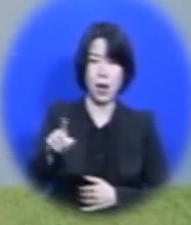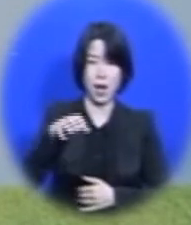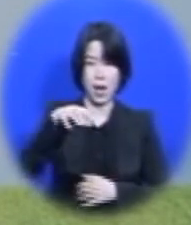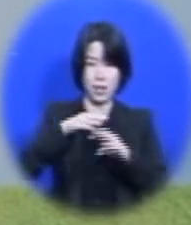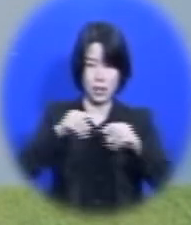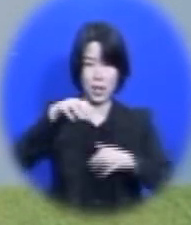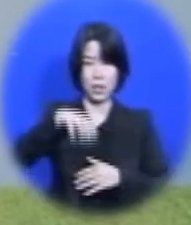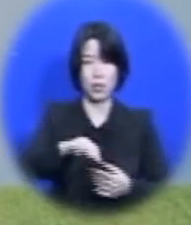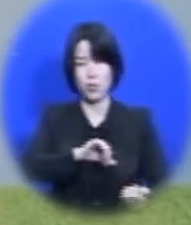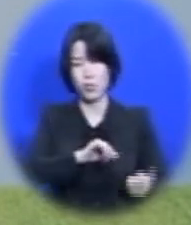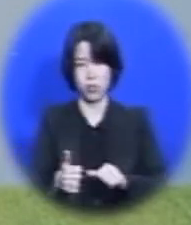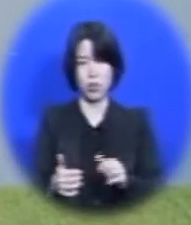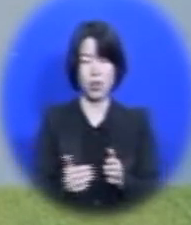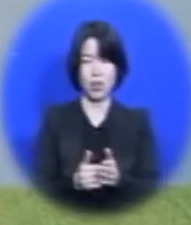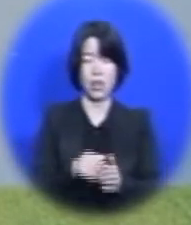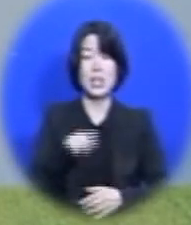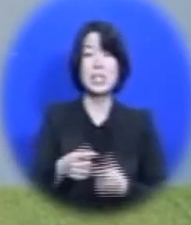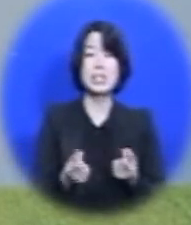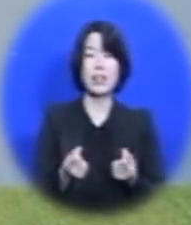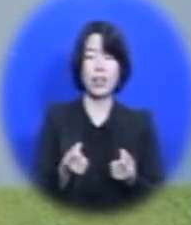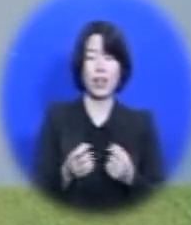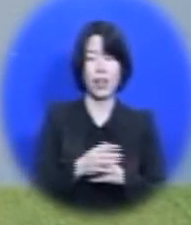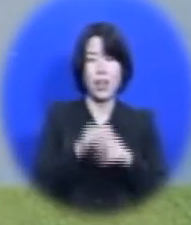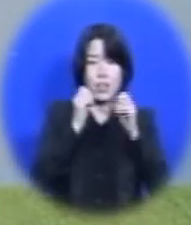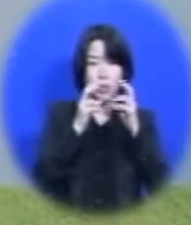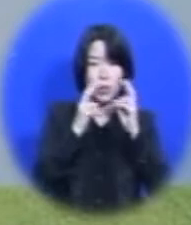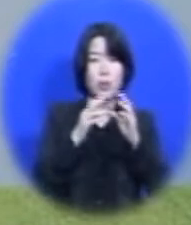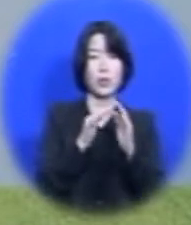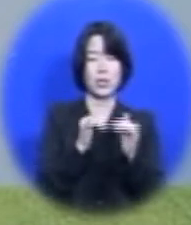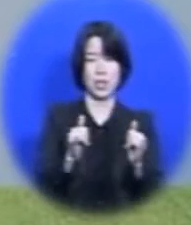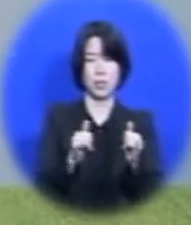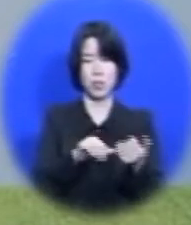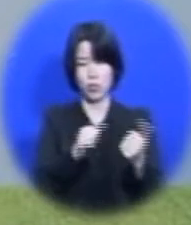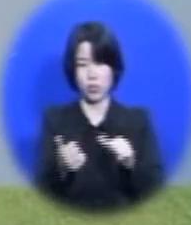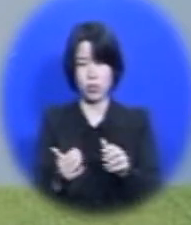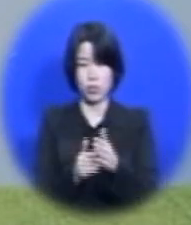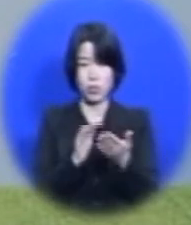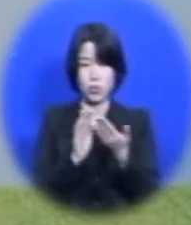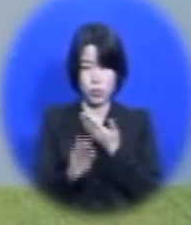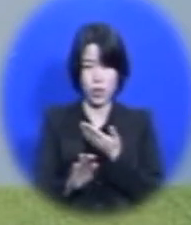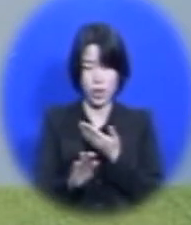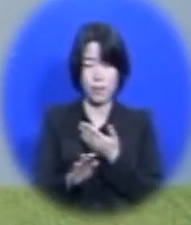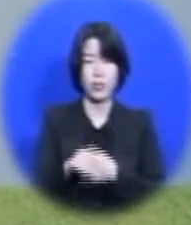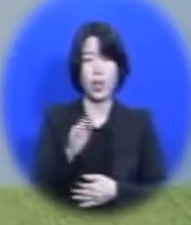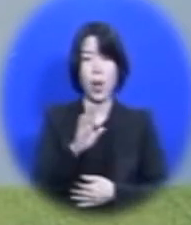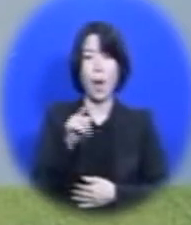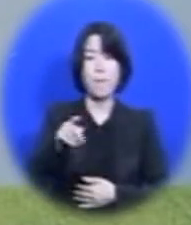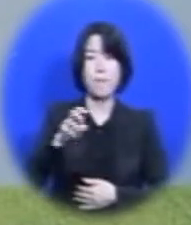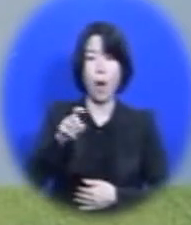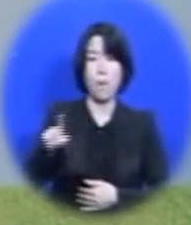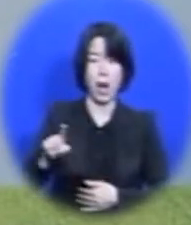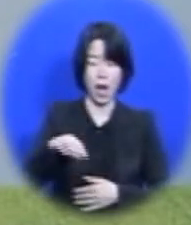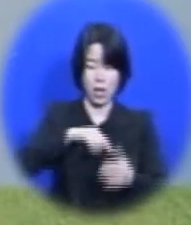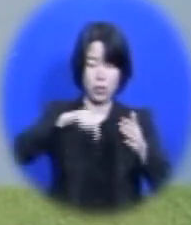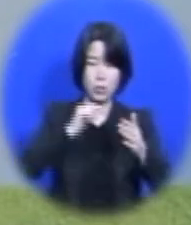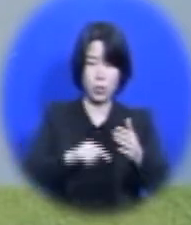죽었습니다. 이렇게 아도니람 저드슨 선교사가 죽고 나니까 버마 안에 엄청난